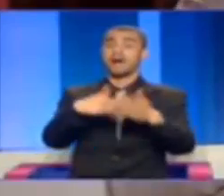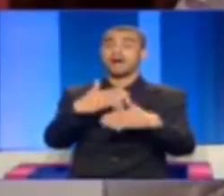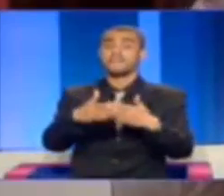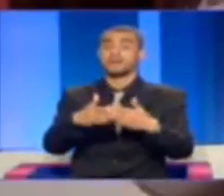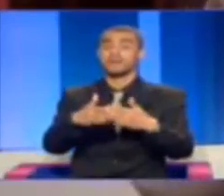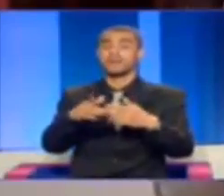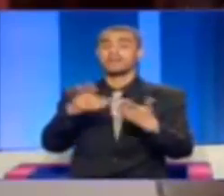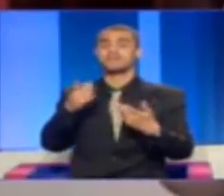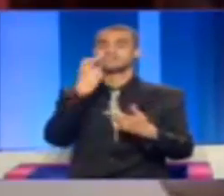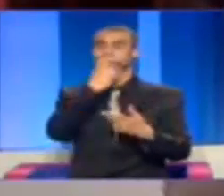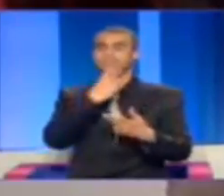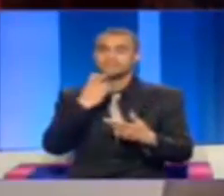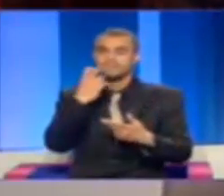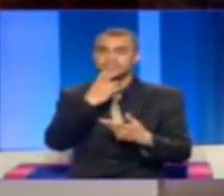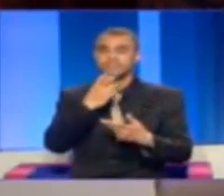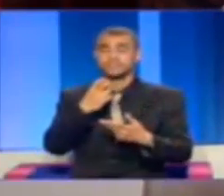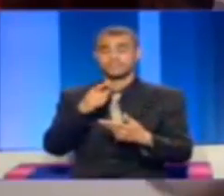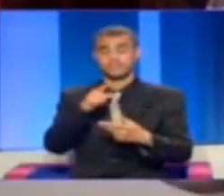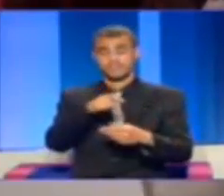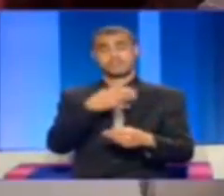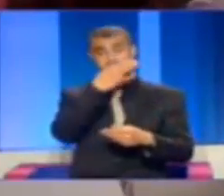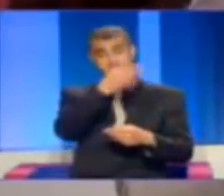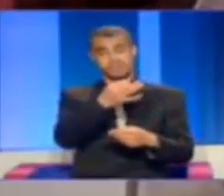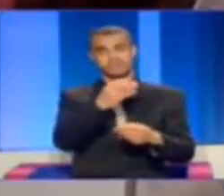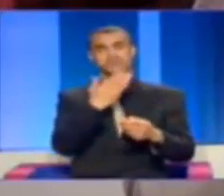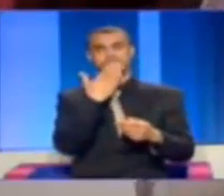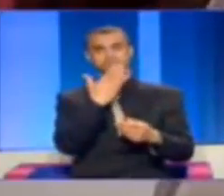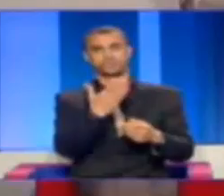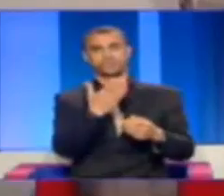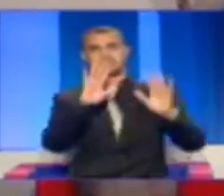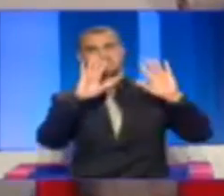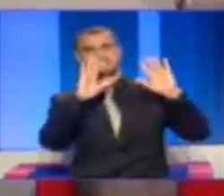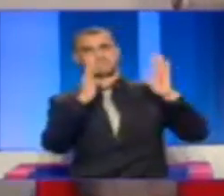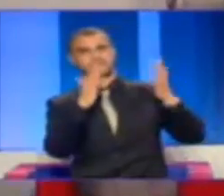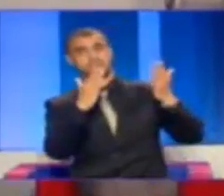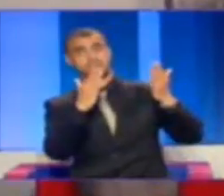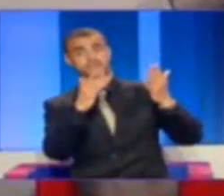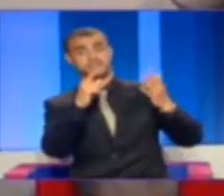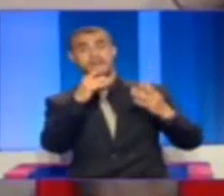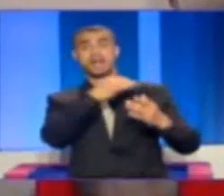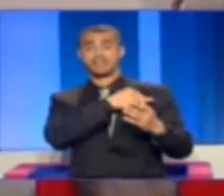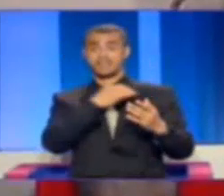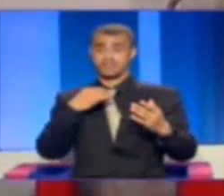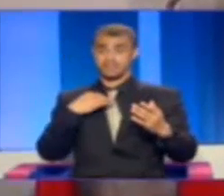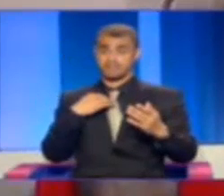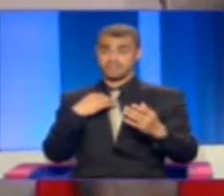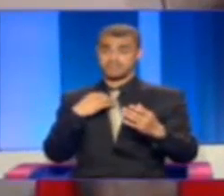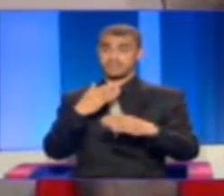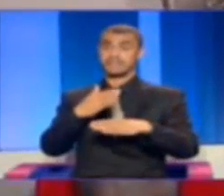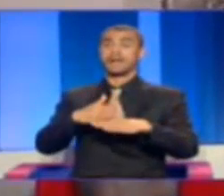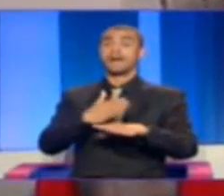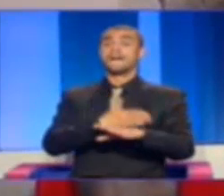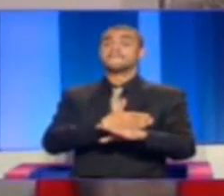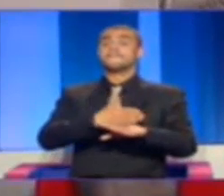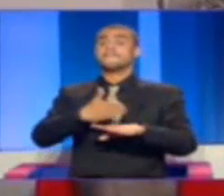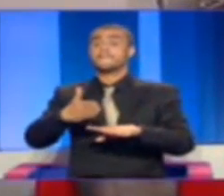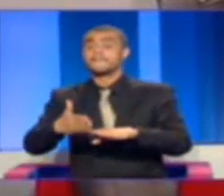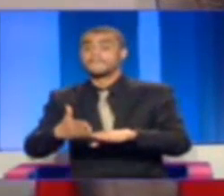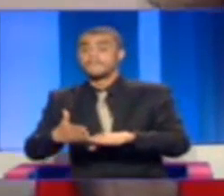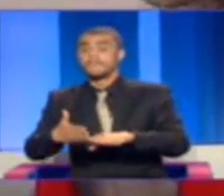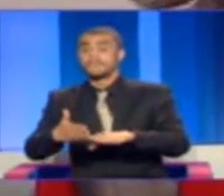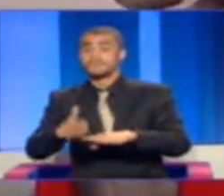انه وهنا كنحط على مساله المهنيه الاستاذ، المساله اللي انه حضر مزيان وقال بانه من بعد 5